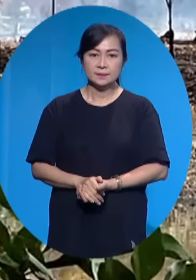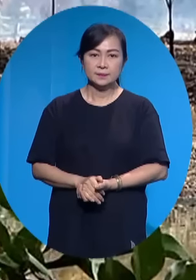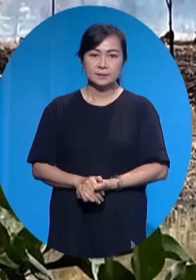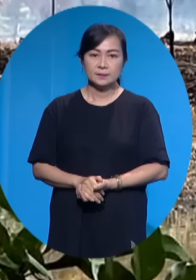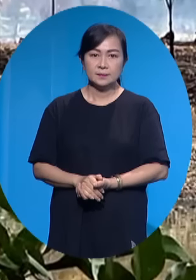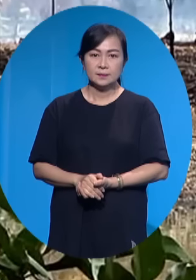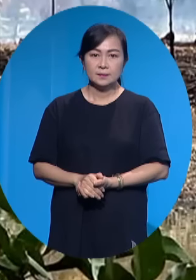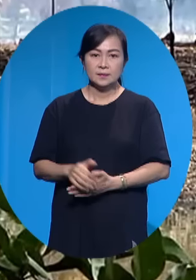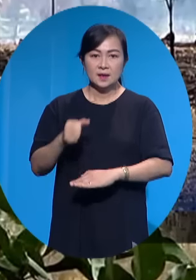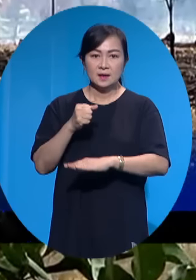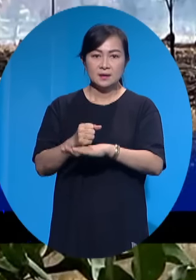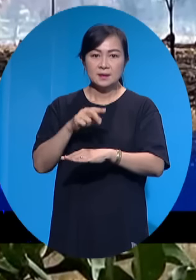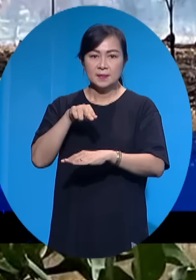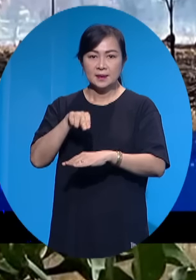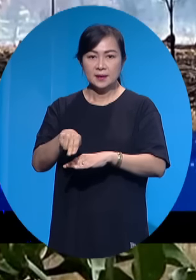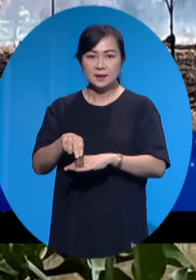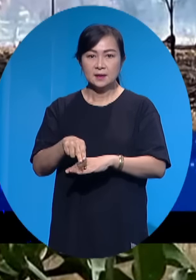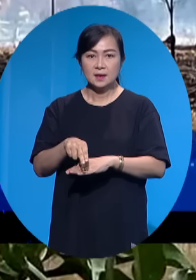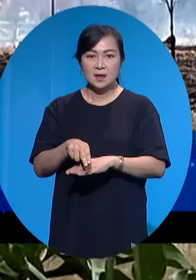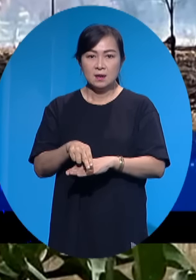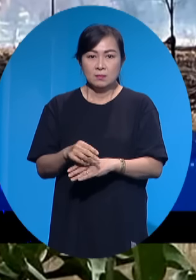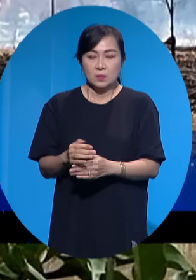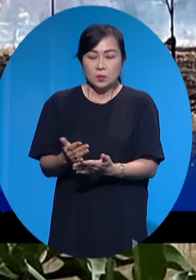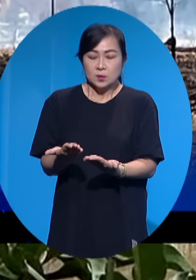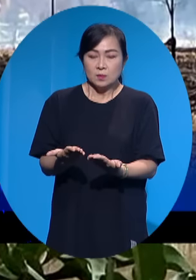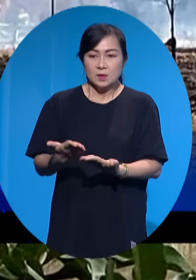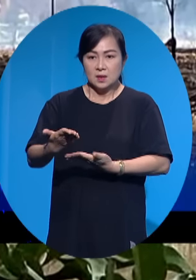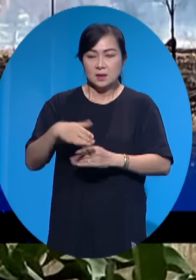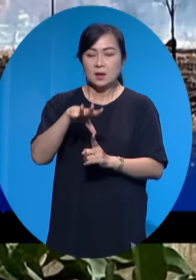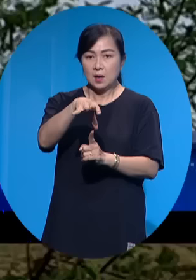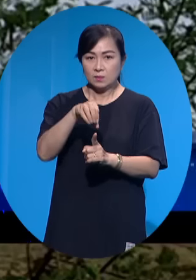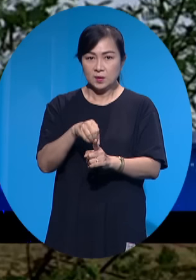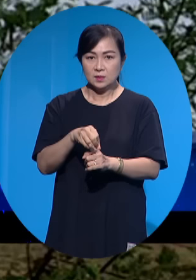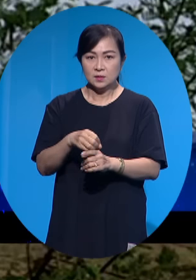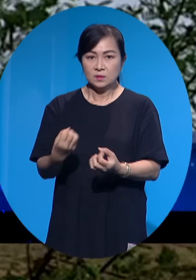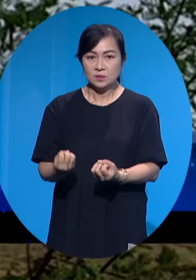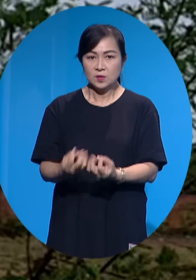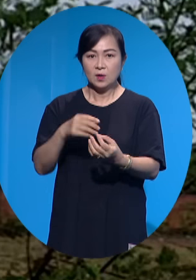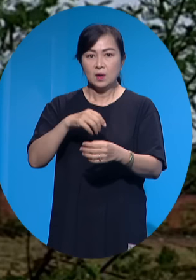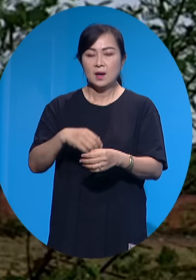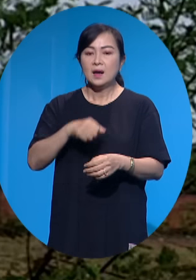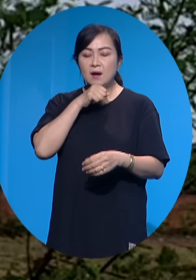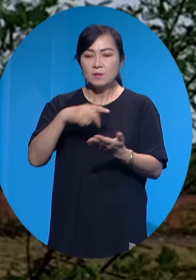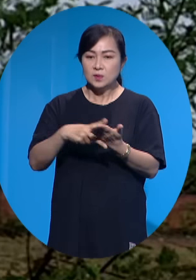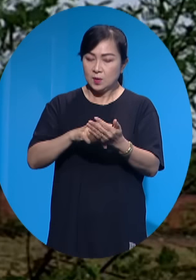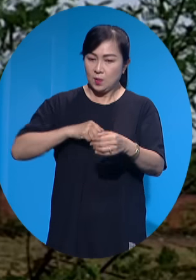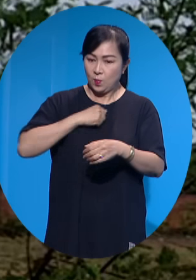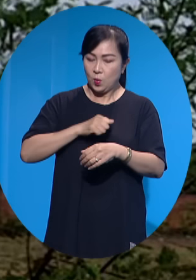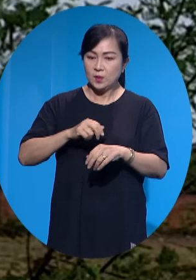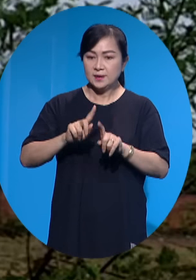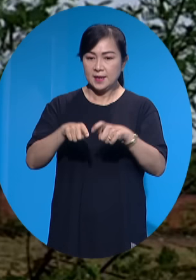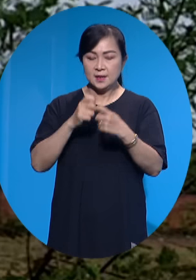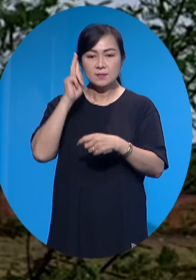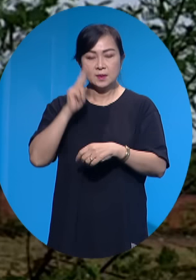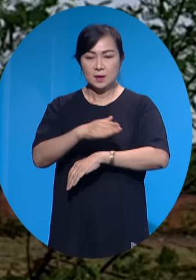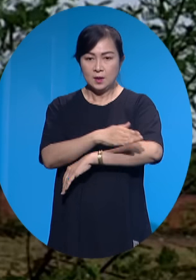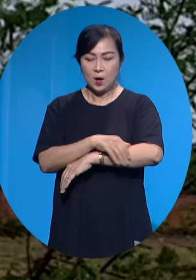nhân thủ tướng Hun manet bày tỏ vô cùng sóc khi nhận được tin về vụ nổ ông gửi lời chi buồn tới gia đình các binh sĩ